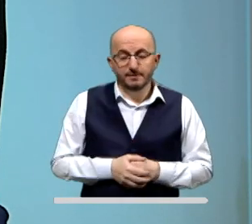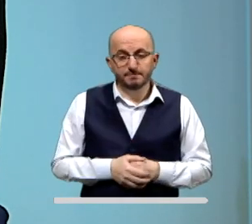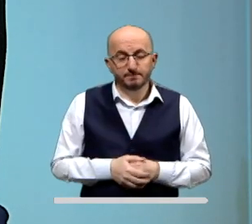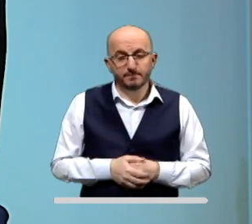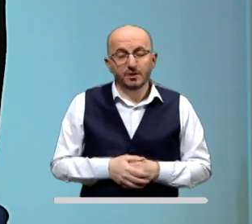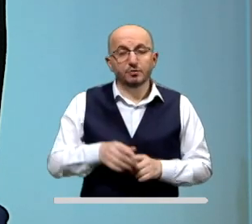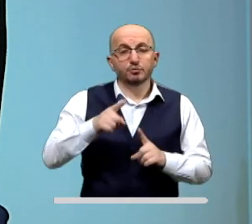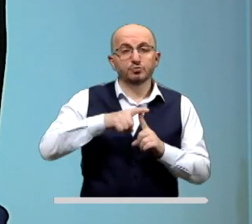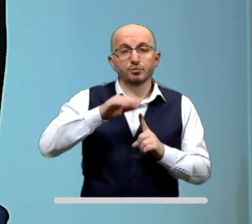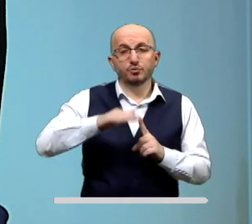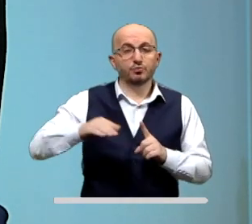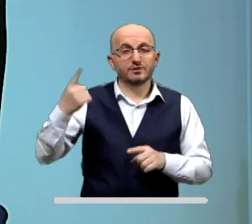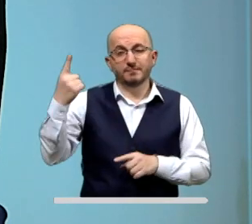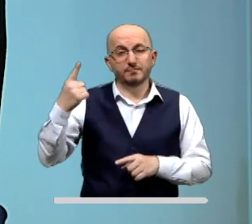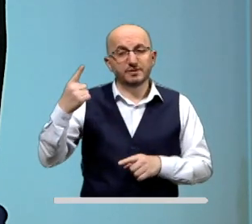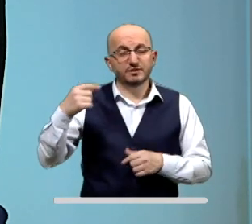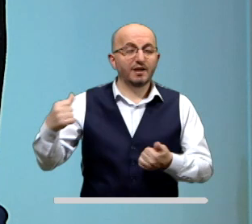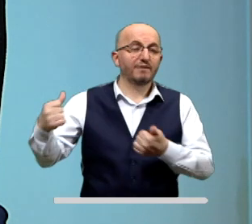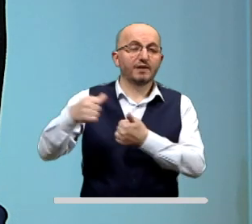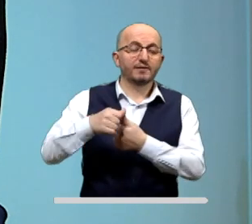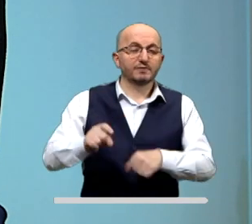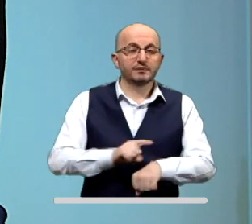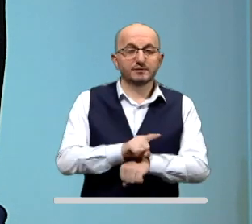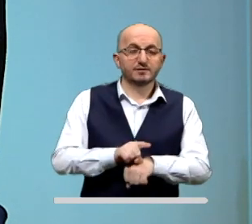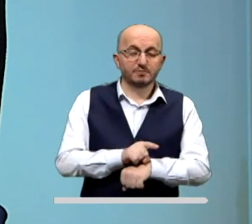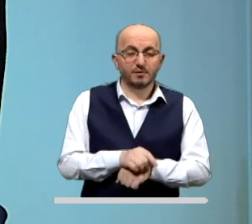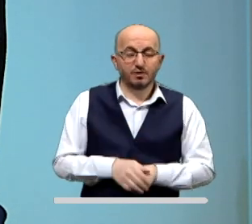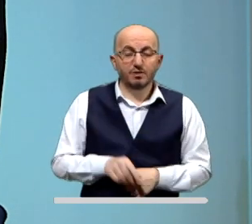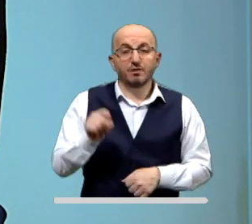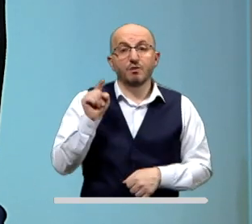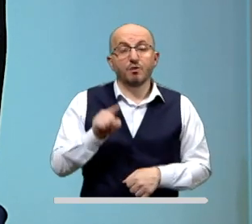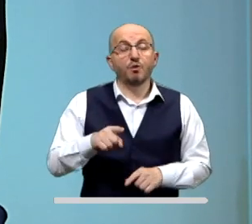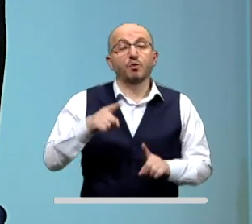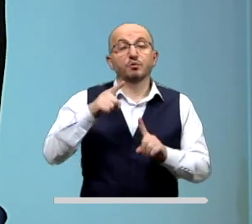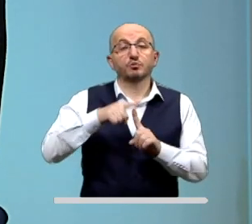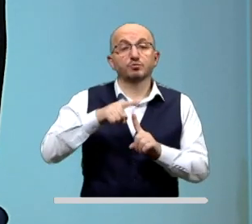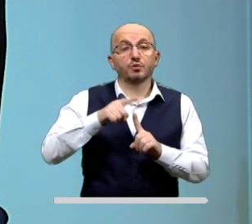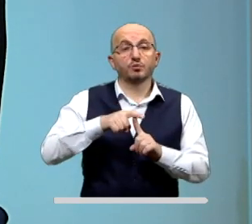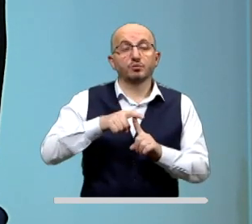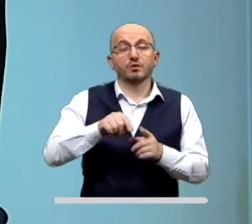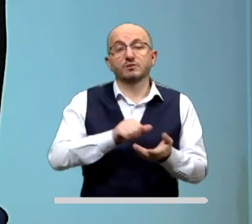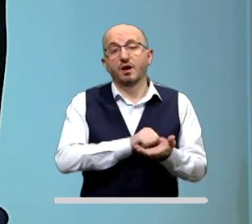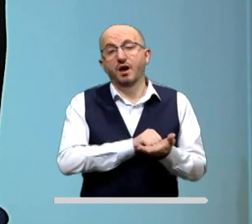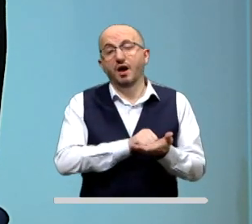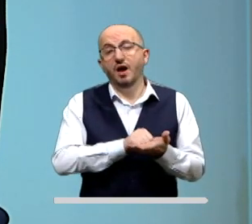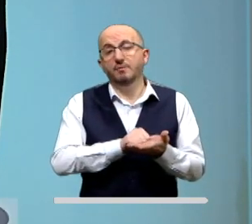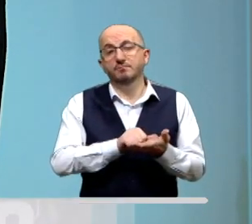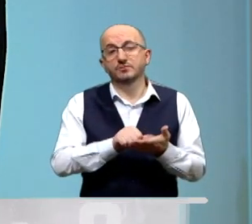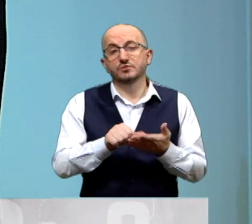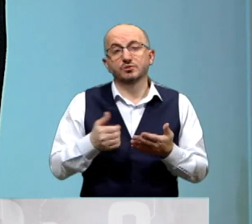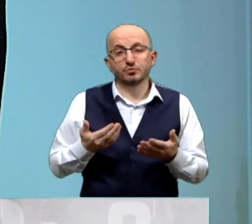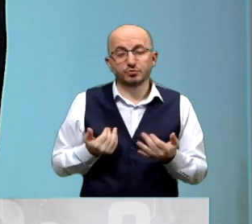torunlarından birisini evlendirdiği zaman artık o torunların hepsi süt kardeşi olurlar yani